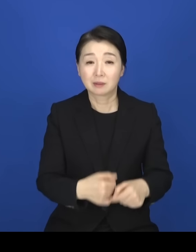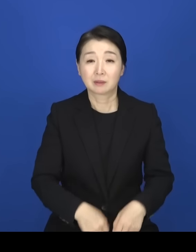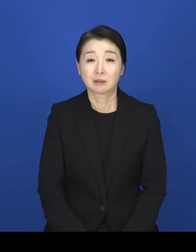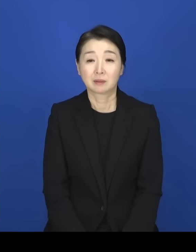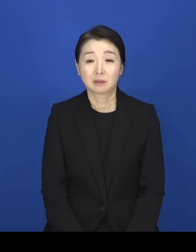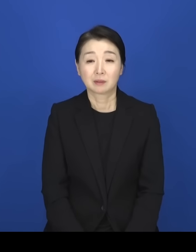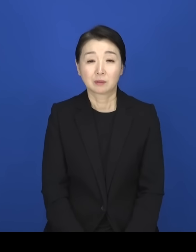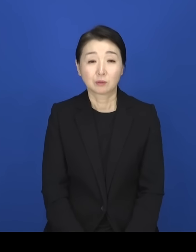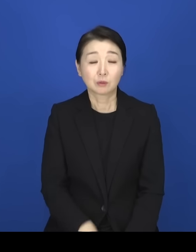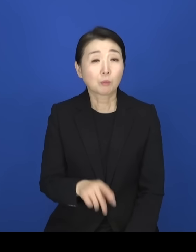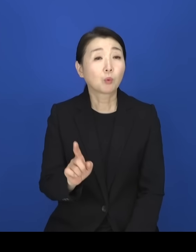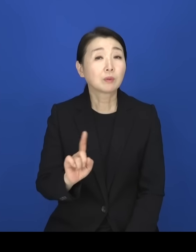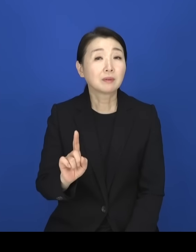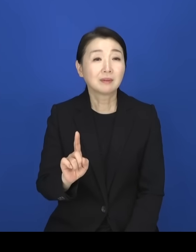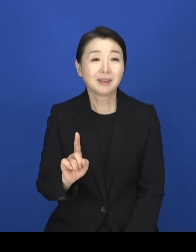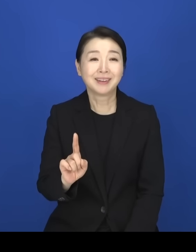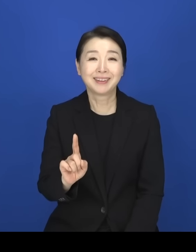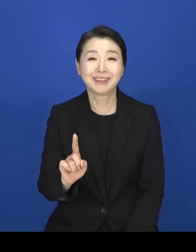그래서 내가 이게 도대체 뭐지?